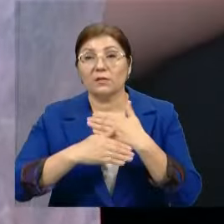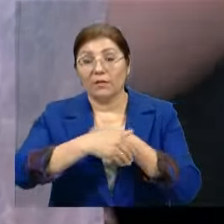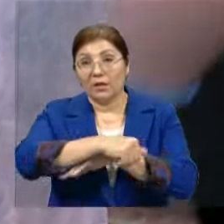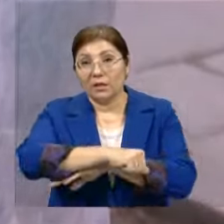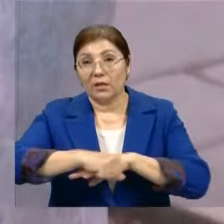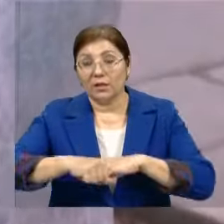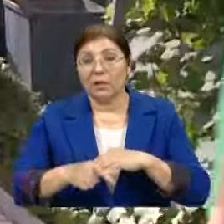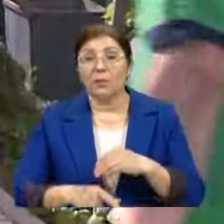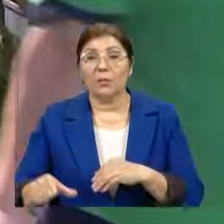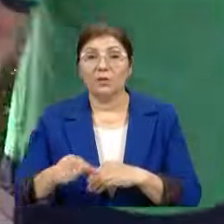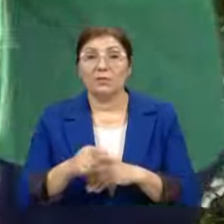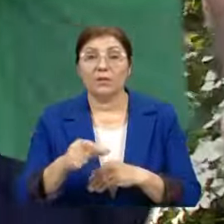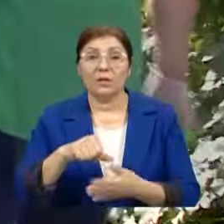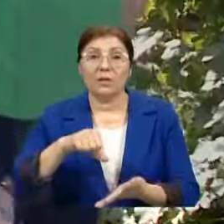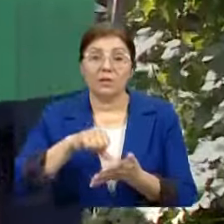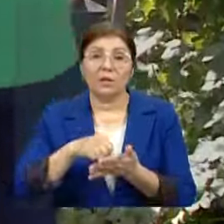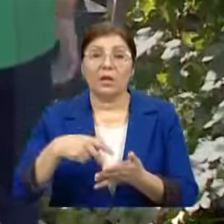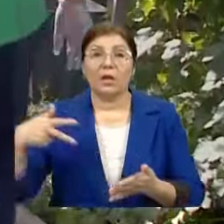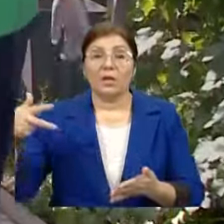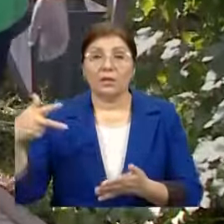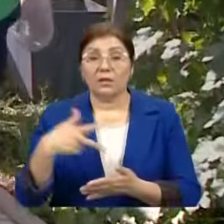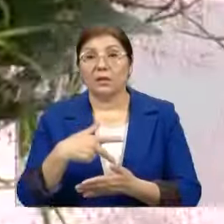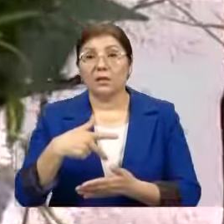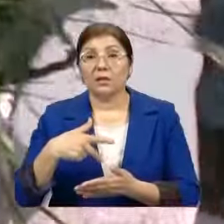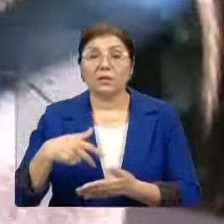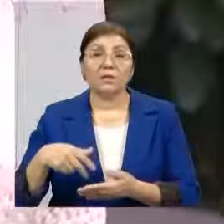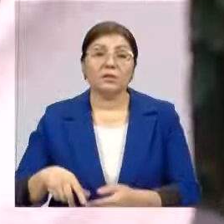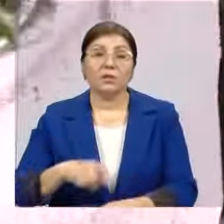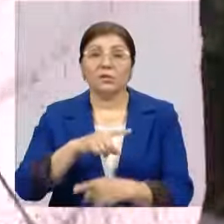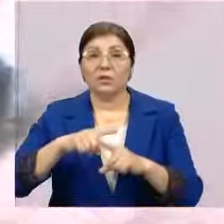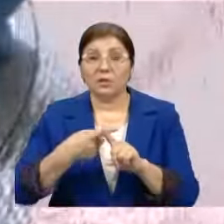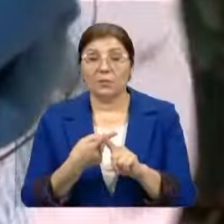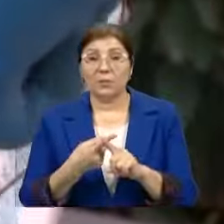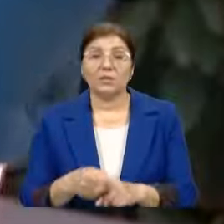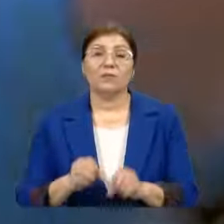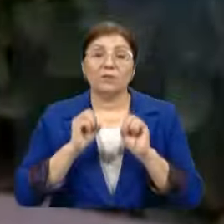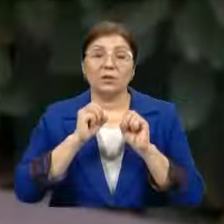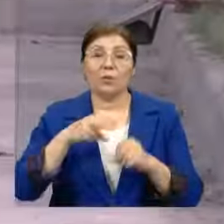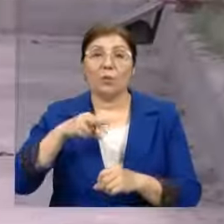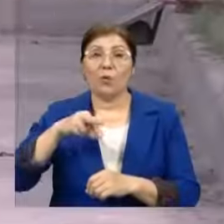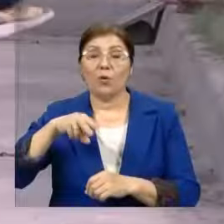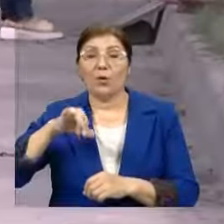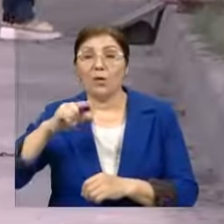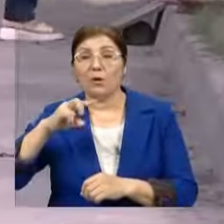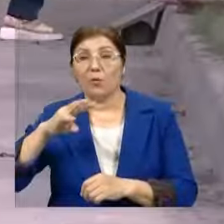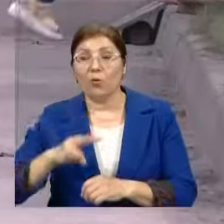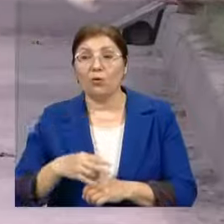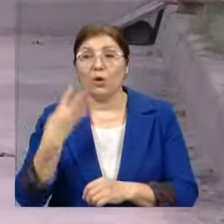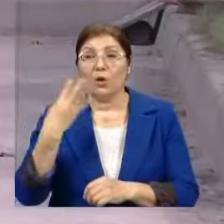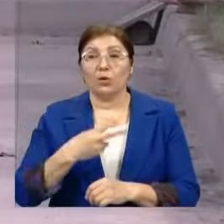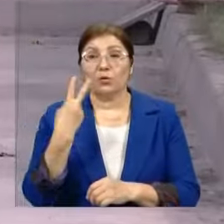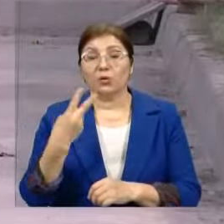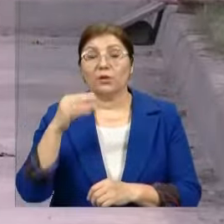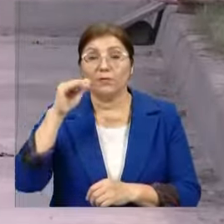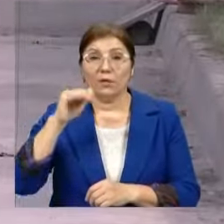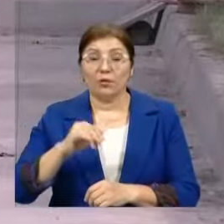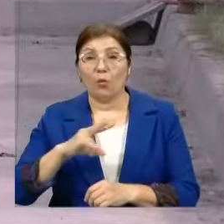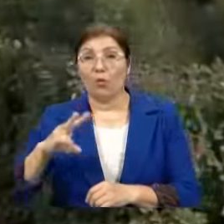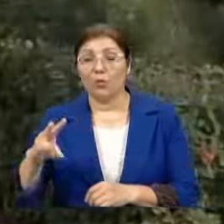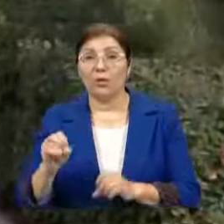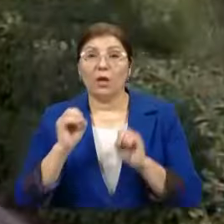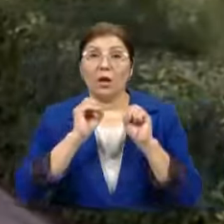водоемов. Для уборки территории привлечено 3800 единиц техники, на полигон твердых бытовых отходов вывезено 42,5 тысячи тонн отходов. Николай